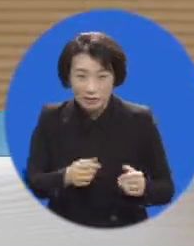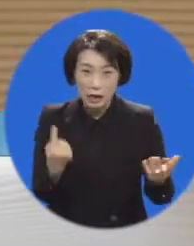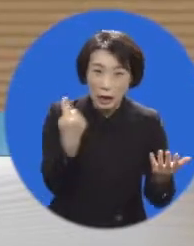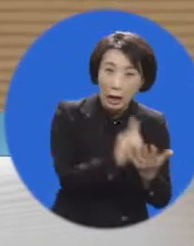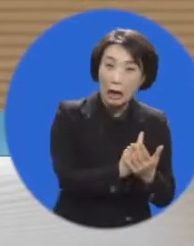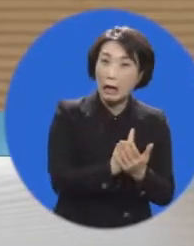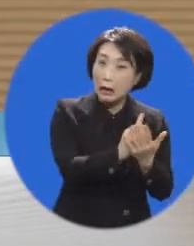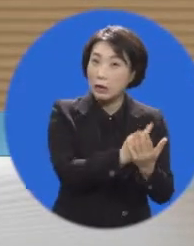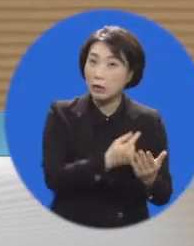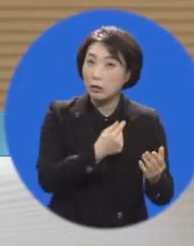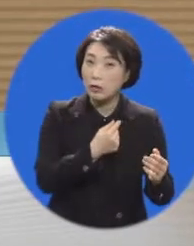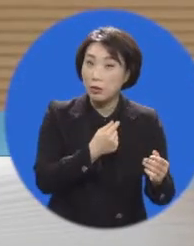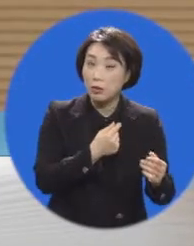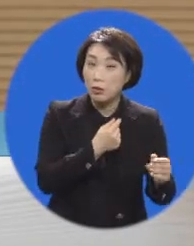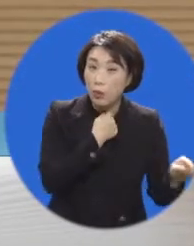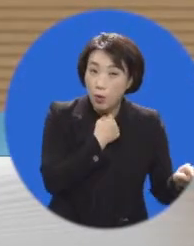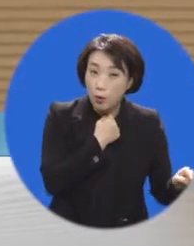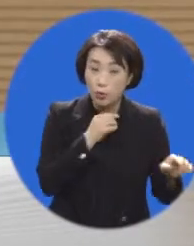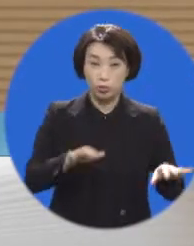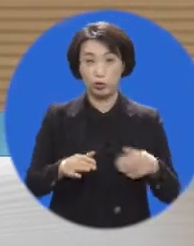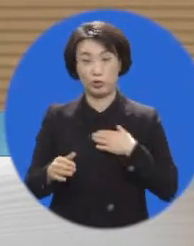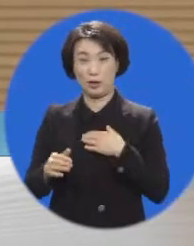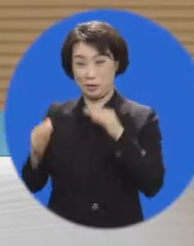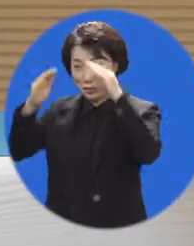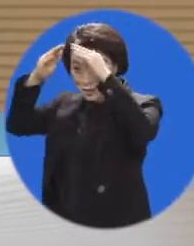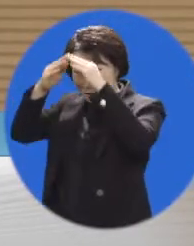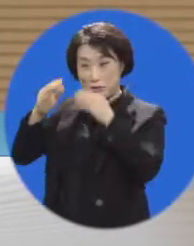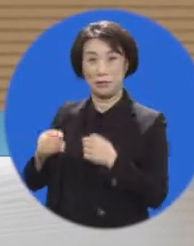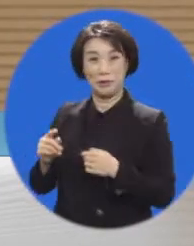되는데 난 집에 있으면